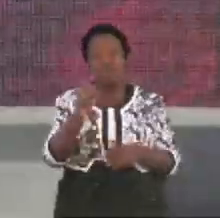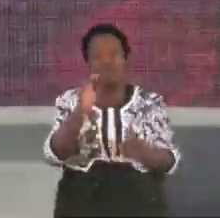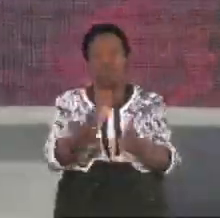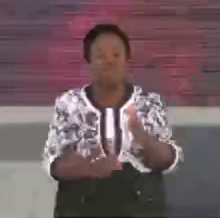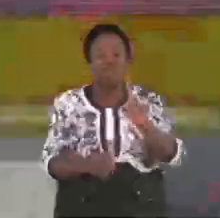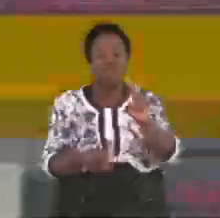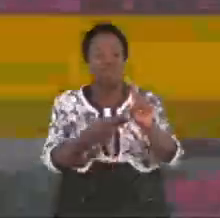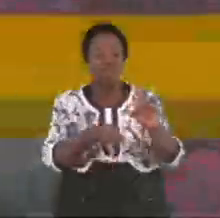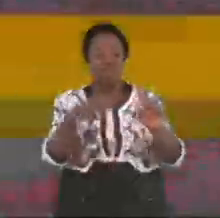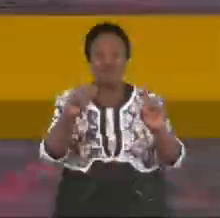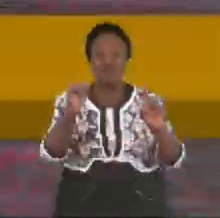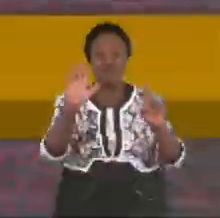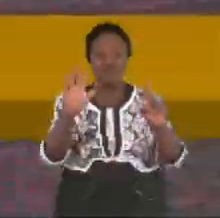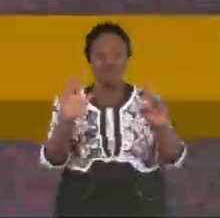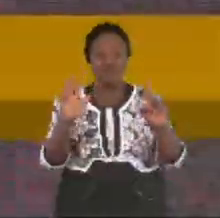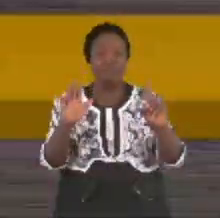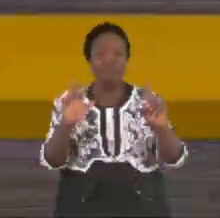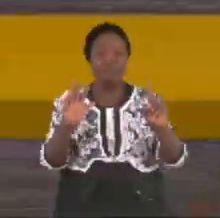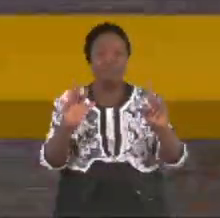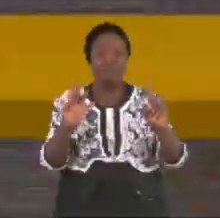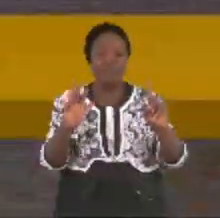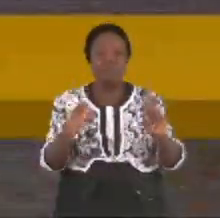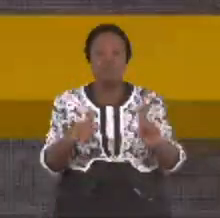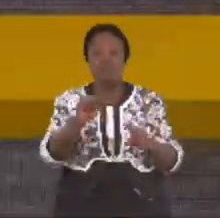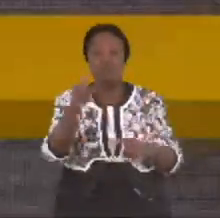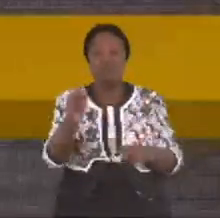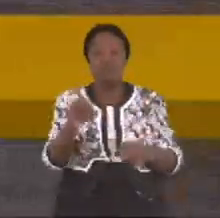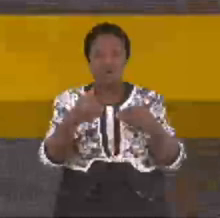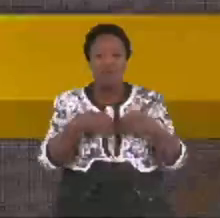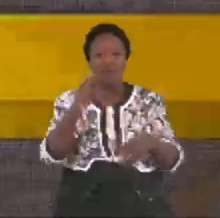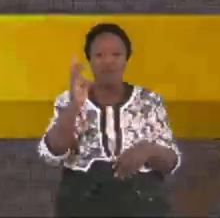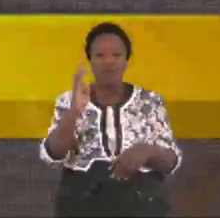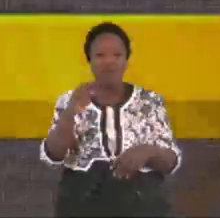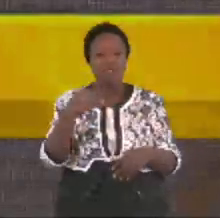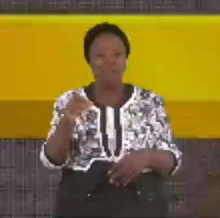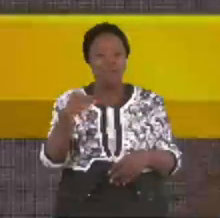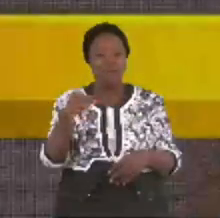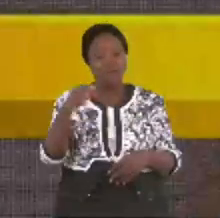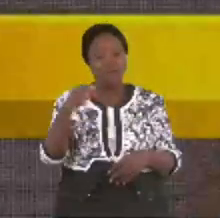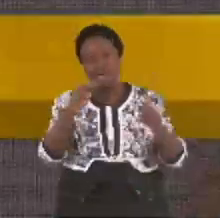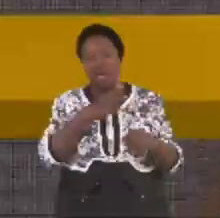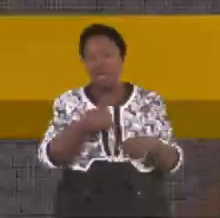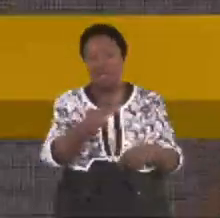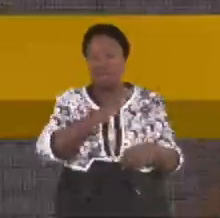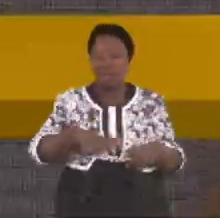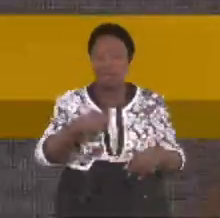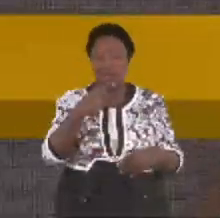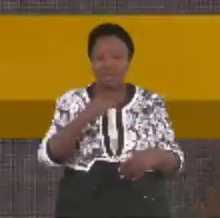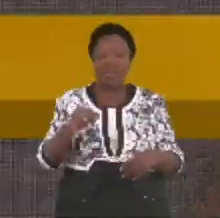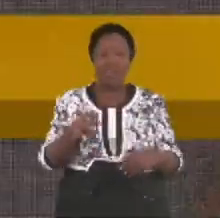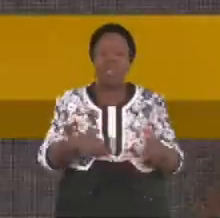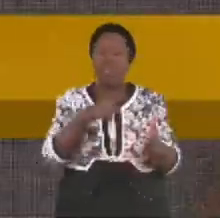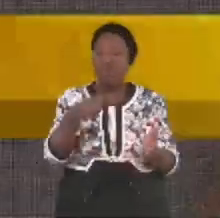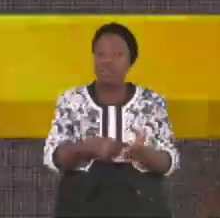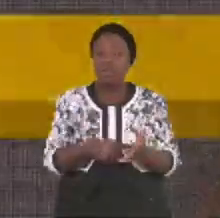15. Jean 1, verset 15. Jean lui a rendu témoignage et s'est écrié, c'est celui dont